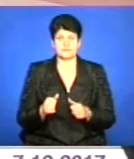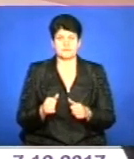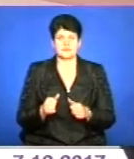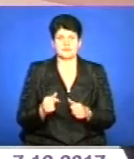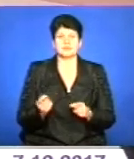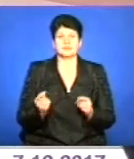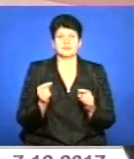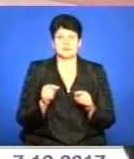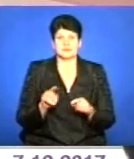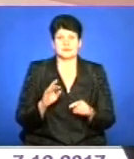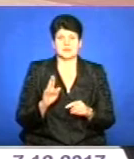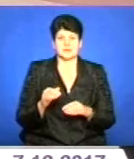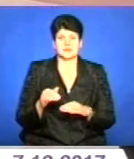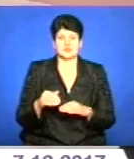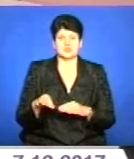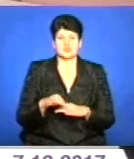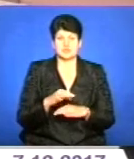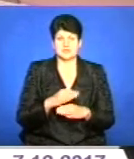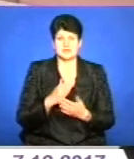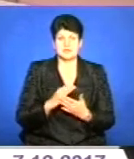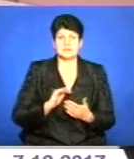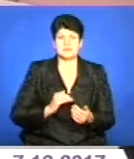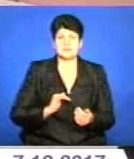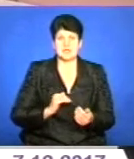ми, жінка-підприємець, і